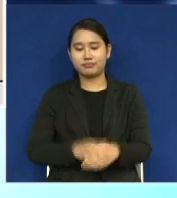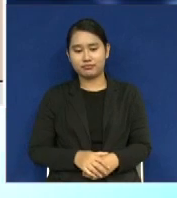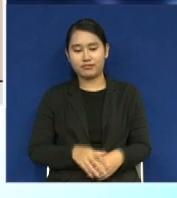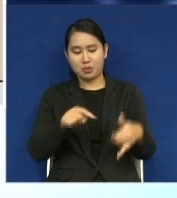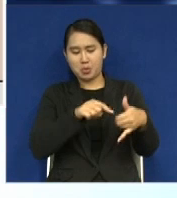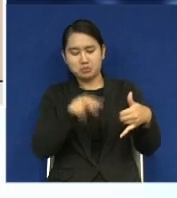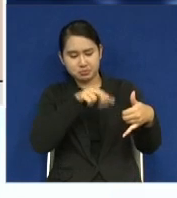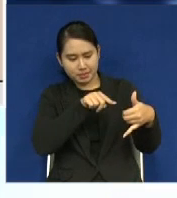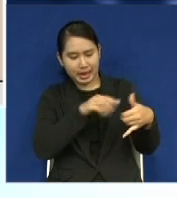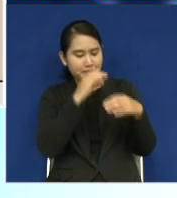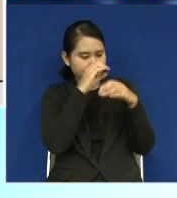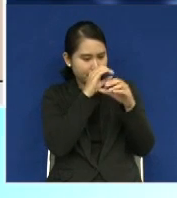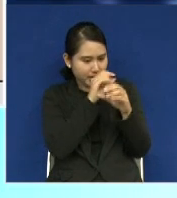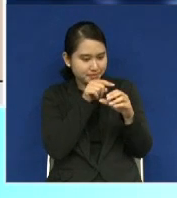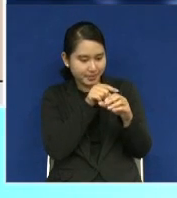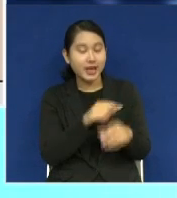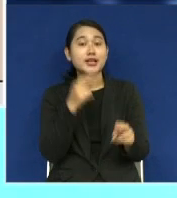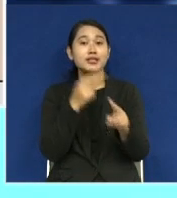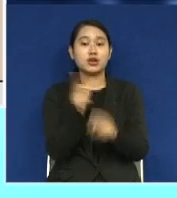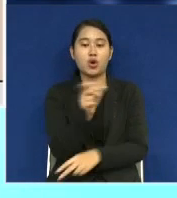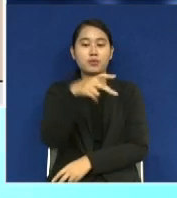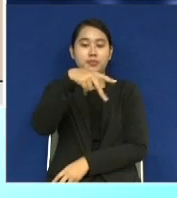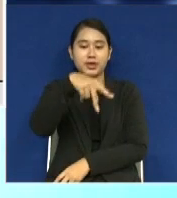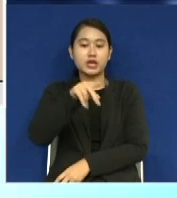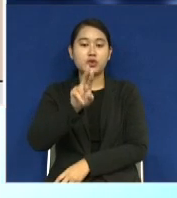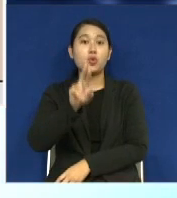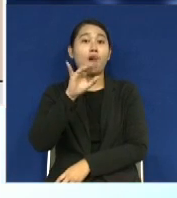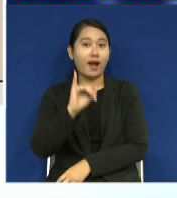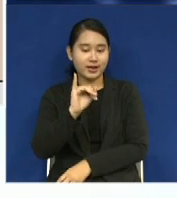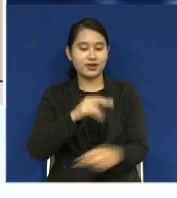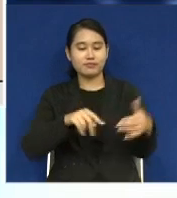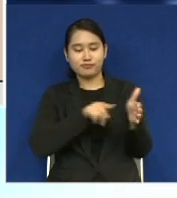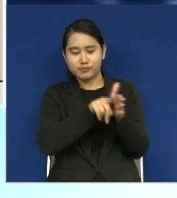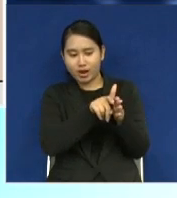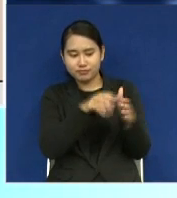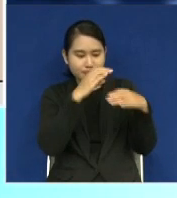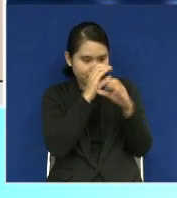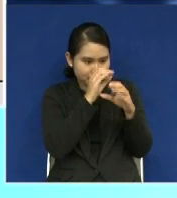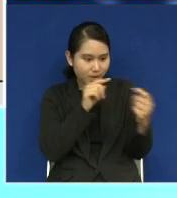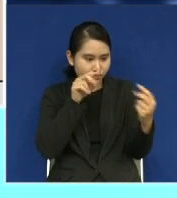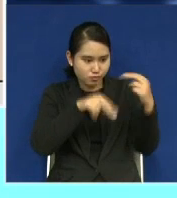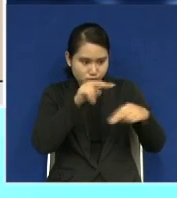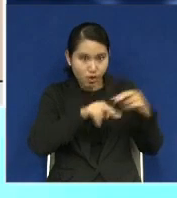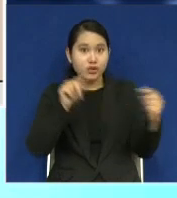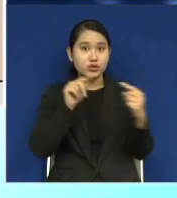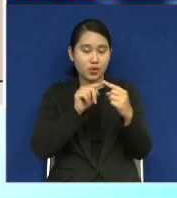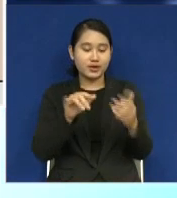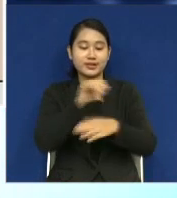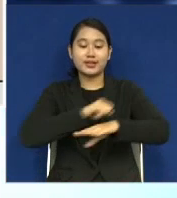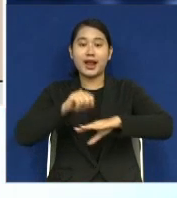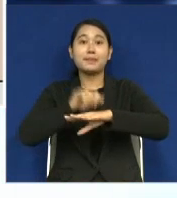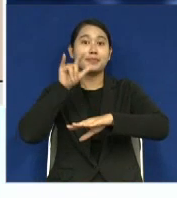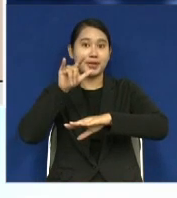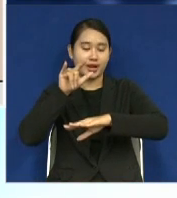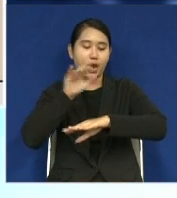ข้าเกณฑ์สอบสวนโรคหรือที่เรียกว่า PUI นะคะจึงมีการตรวจหาเชื้อณด่านควบคุมโรคสนามบินสุวรรณภูมิในขณ